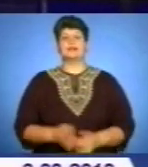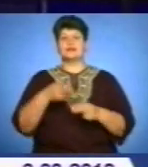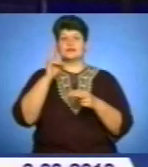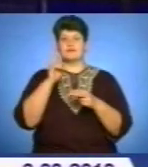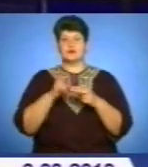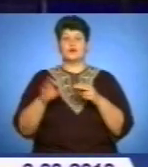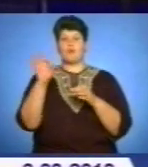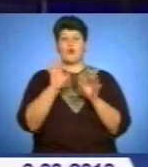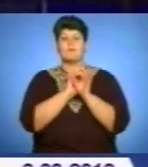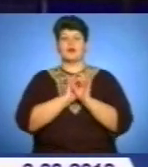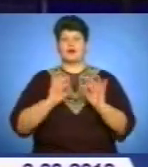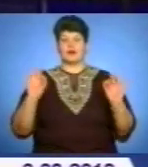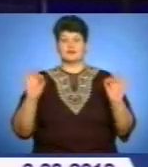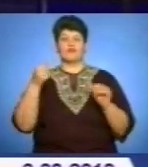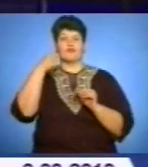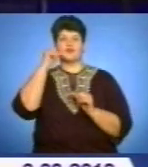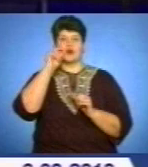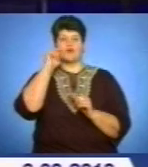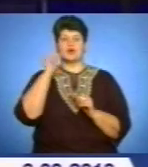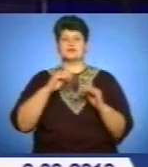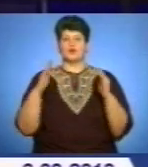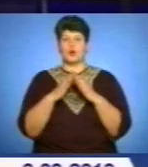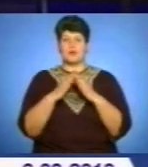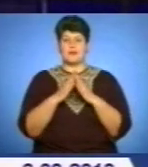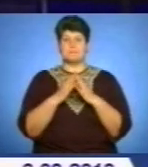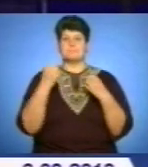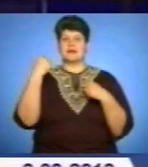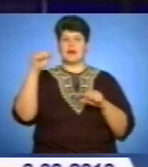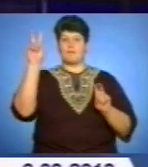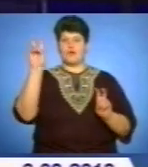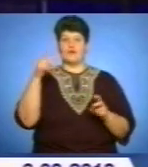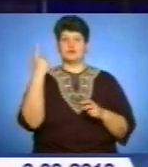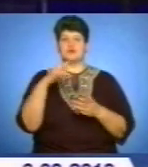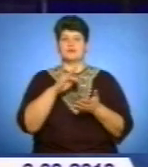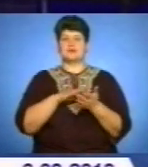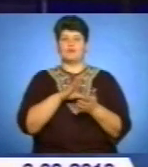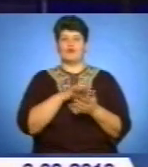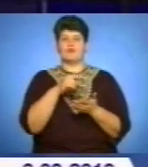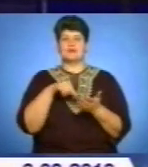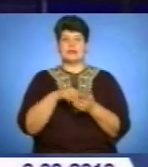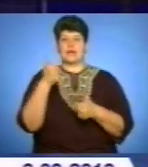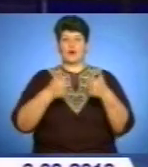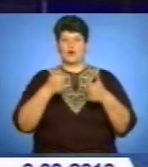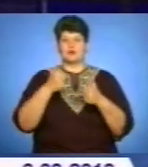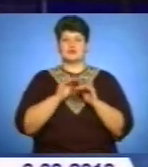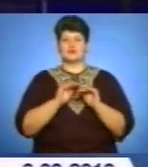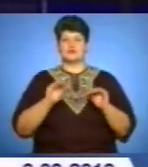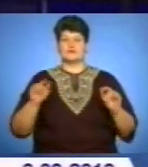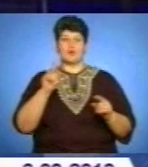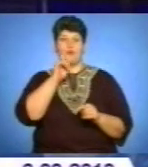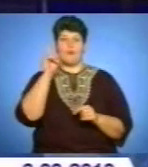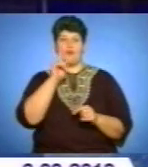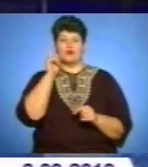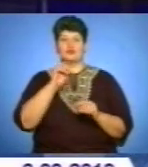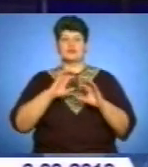Завершення про прекрасне. Учора в Українському домі «Перемога», що в обласному центрі, відбувся міський конкурс серед учнівської молоді